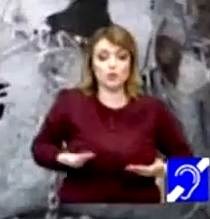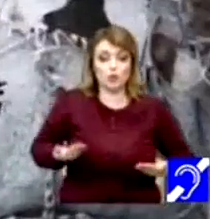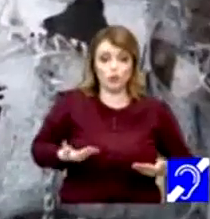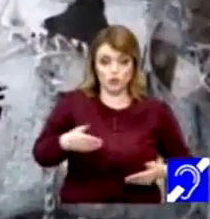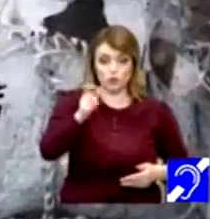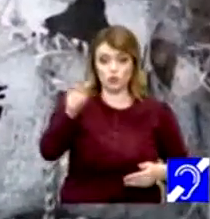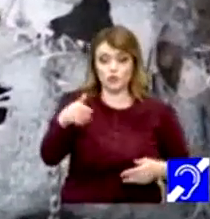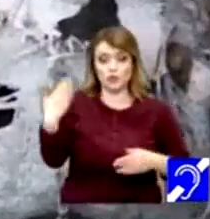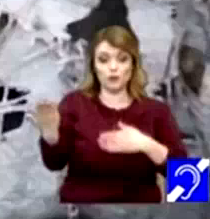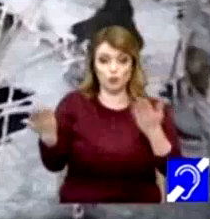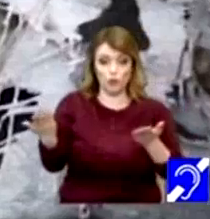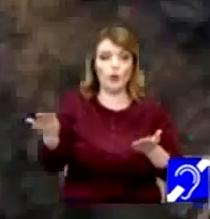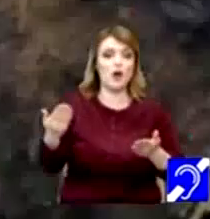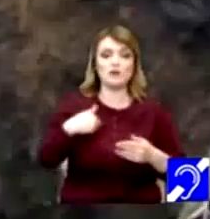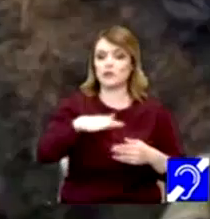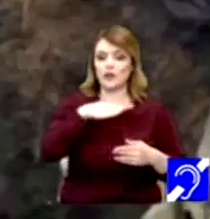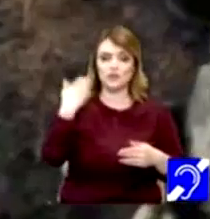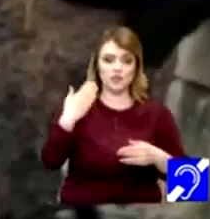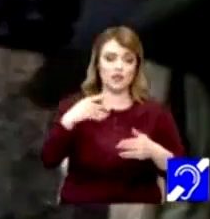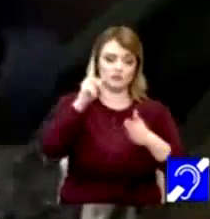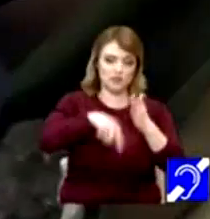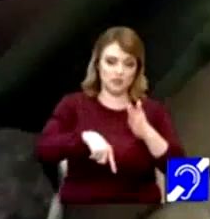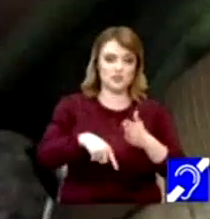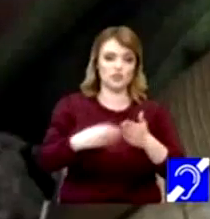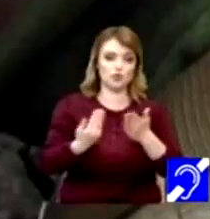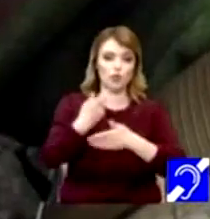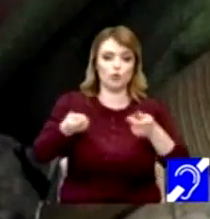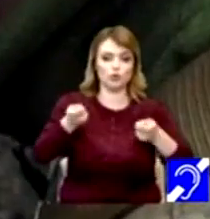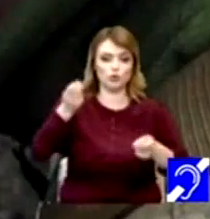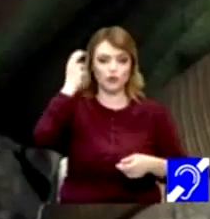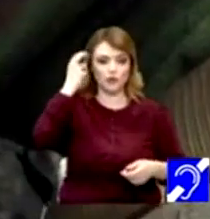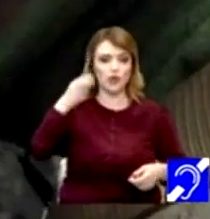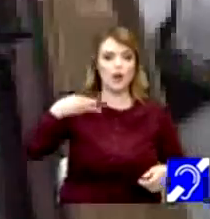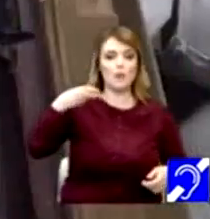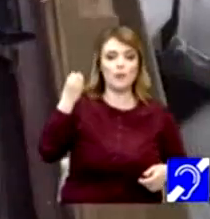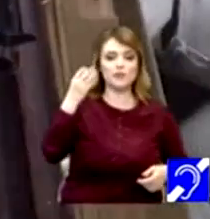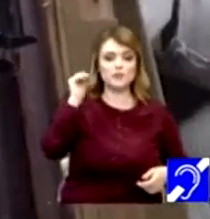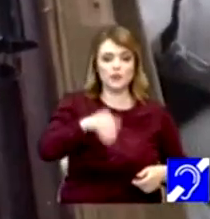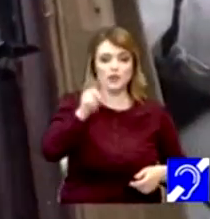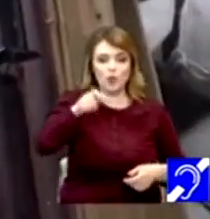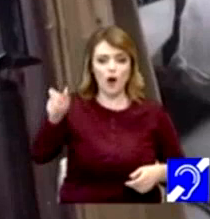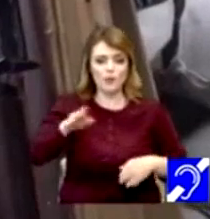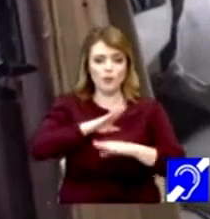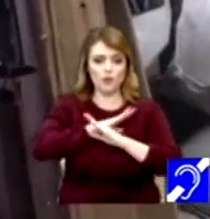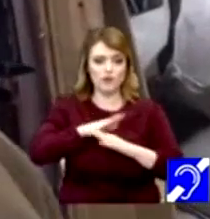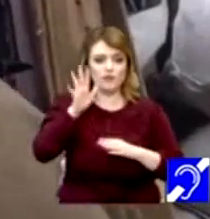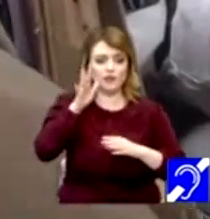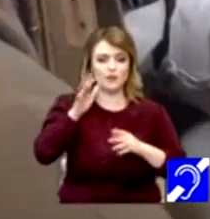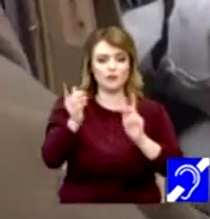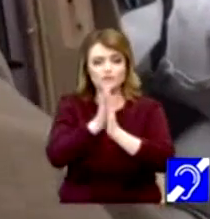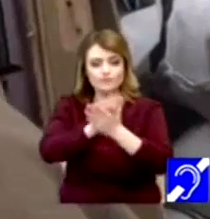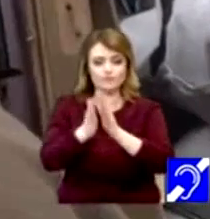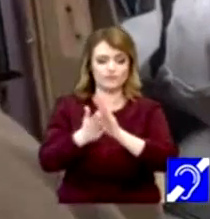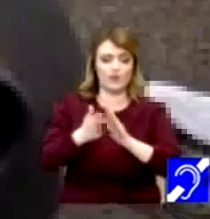estul Ucrainei au refuzat să recunoască noua conducere de la Kiev. 14.000 de oameni și-au pierdut viața. În urma negocierilor cu